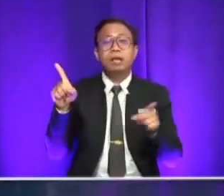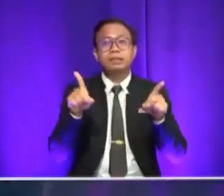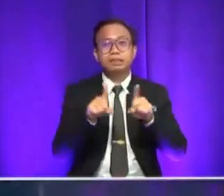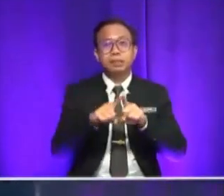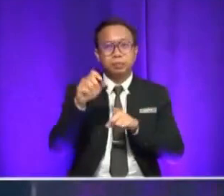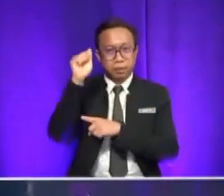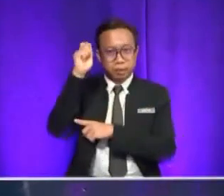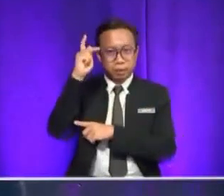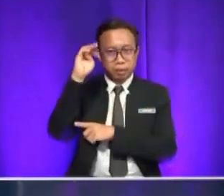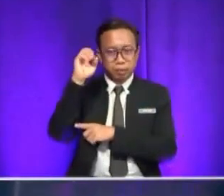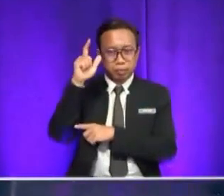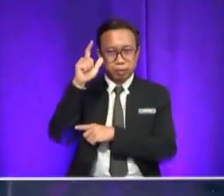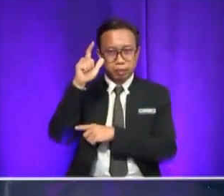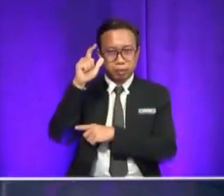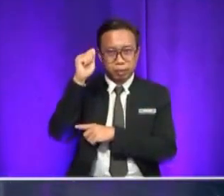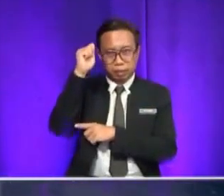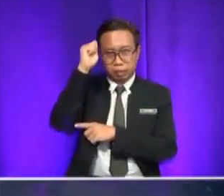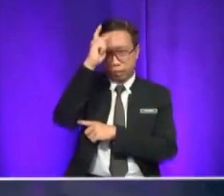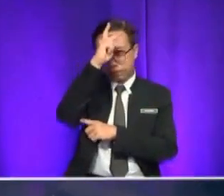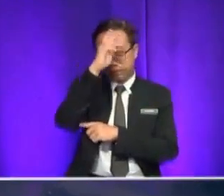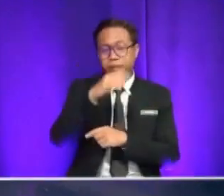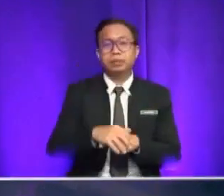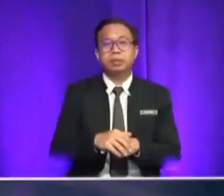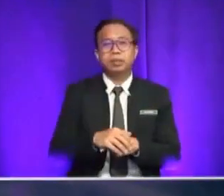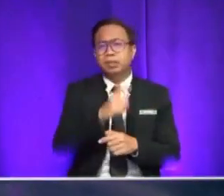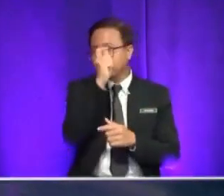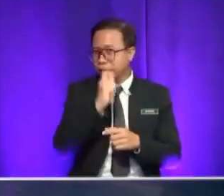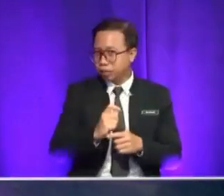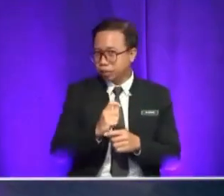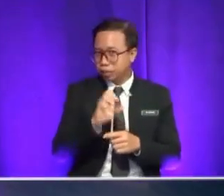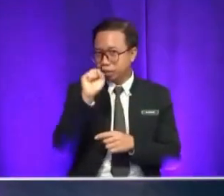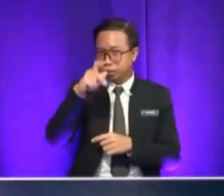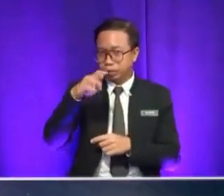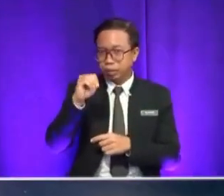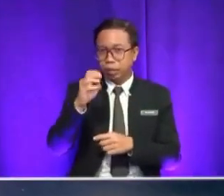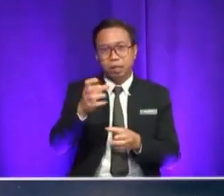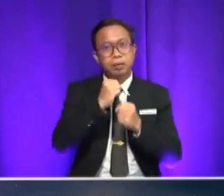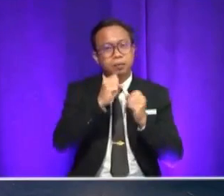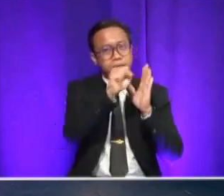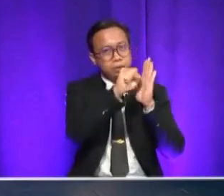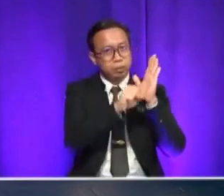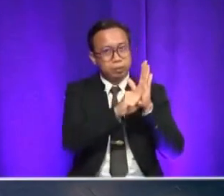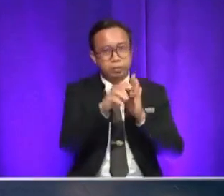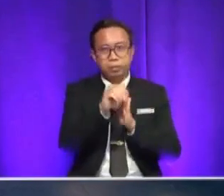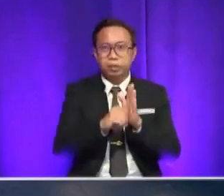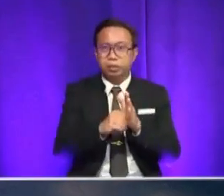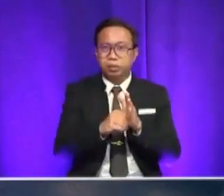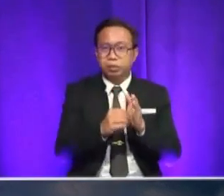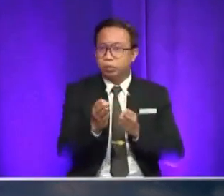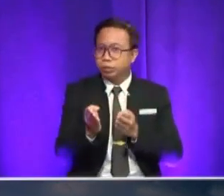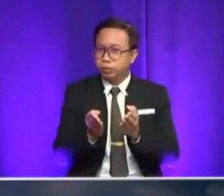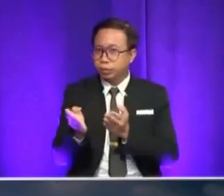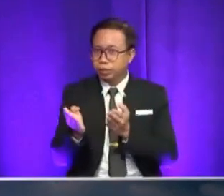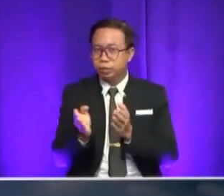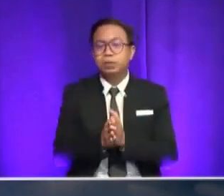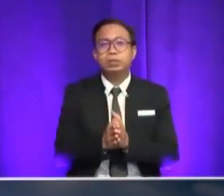saya Akmal Nazri. Ini saya nak tanya kepada calon-calon SPM yang mengambil mata pelajaran menservis peralatan penunjukan dan